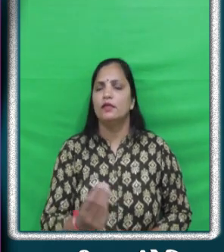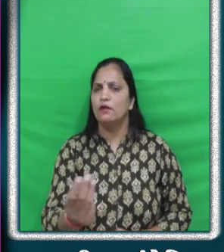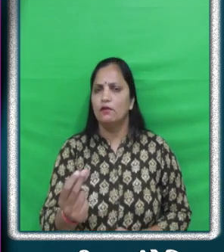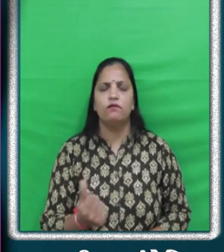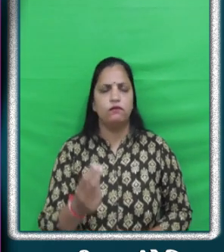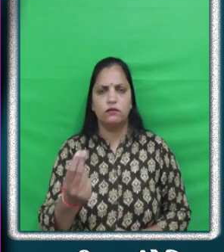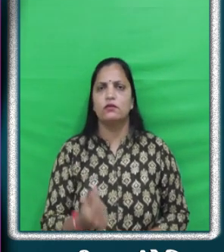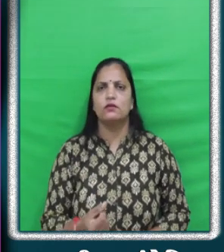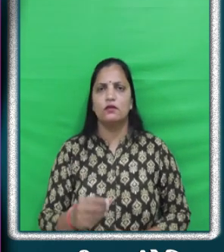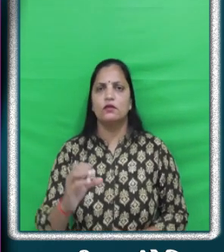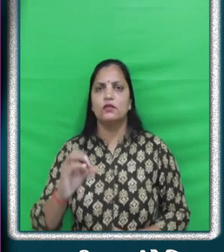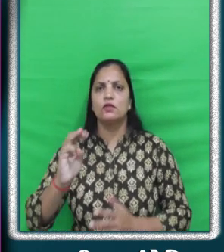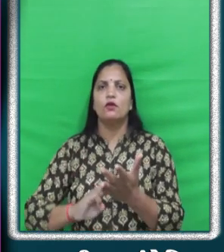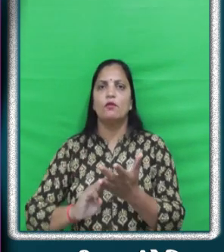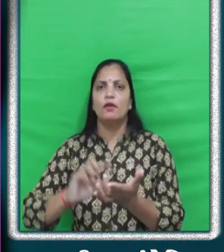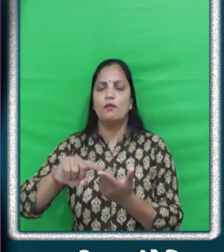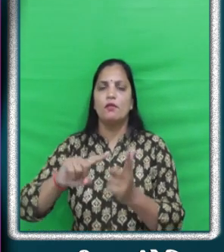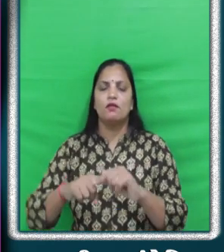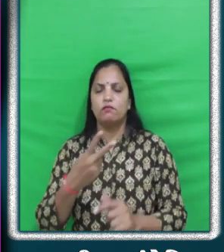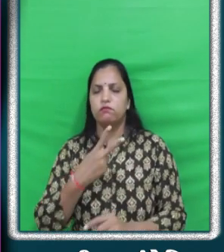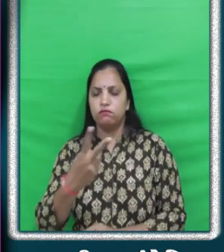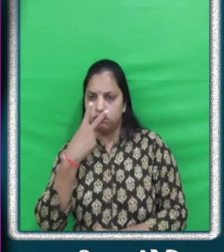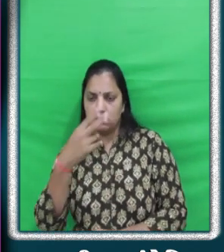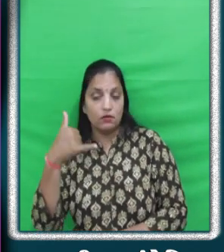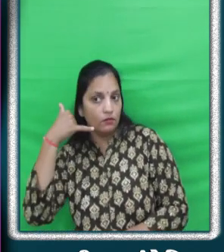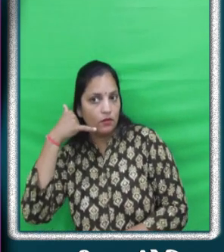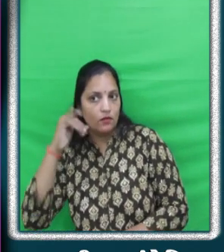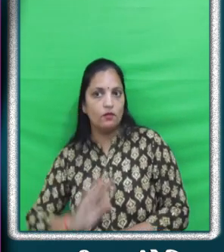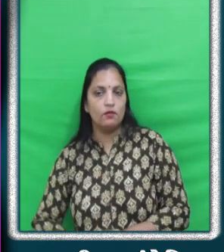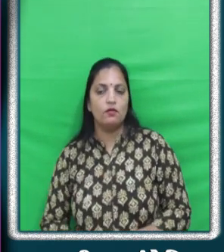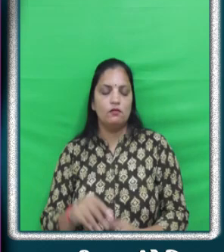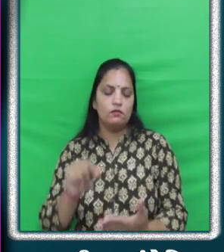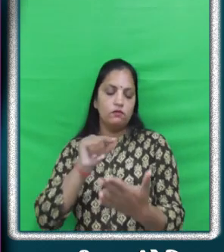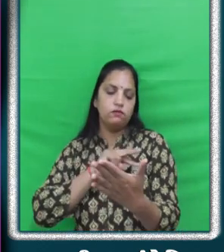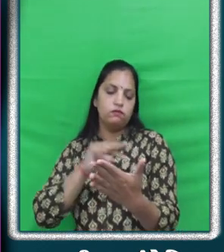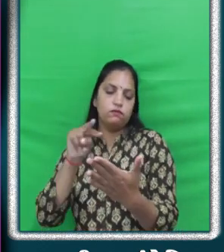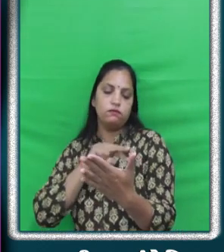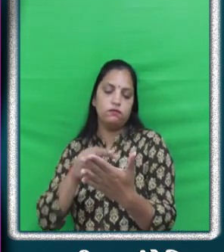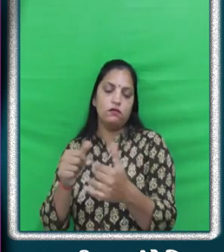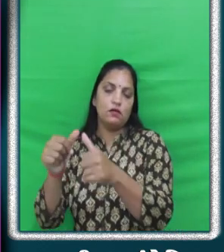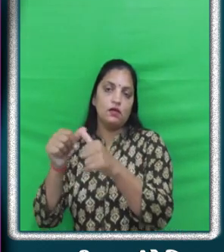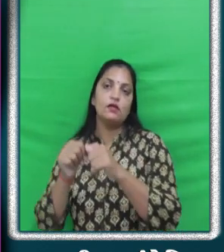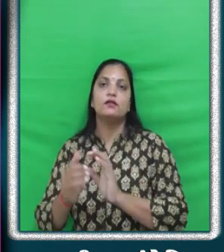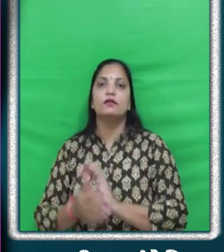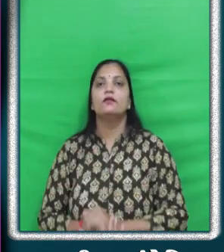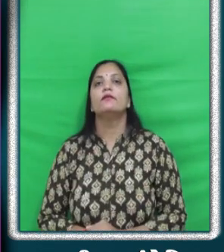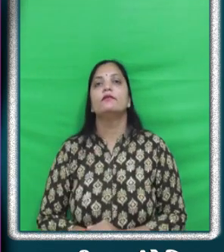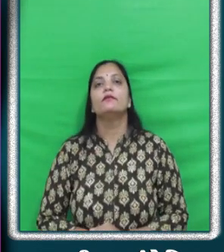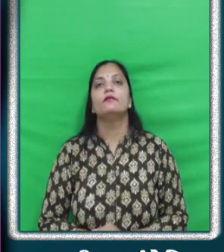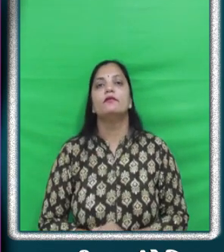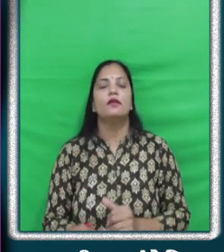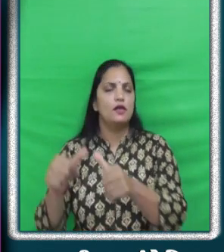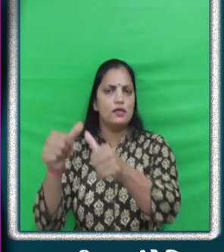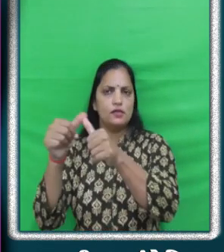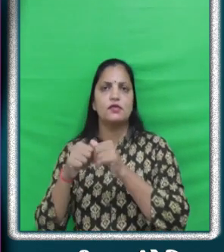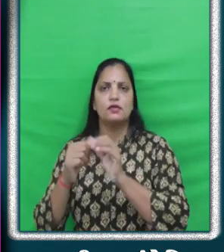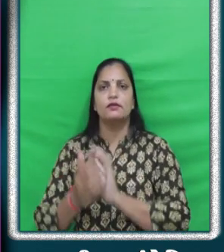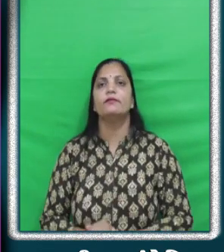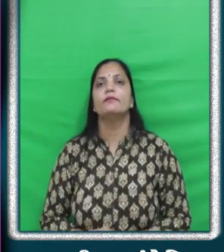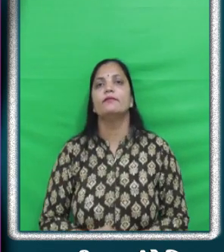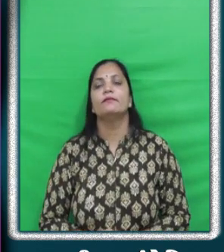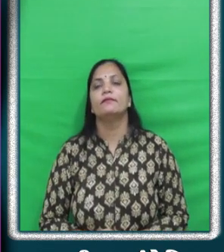ફટાફટ કમેન્ટ, જલ્દી. હું જોઈ રહી છું, મારા હાથમાં મોબાઈલ છે, તમને દેખાય છે. તેથી તમારે કમેન્ટ કરવાનો છે. આન્સર મને